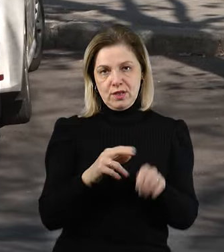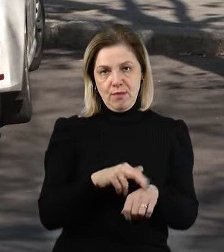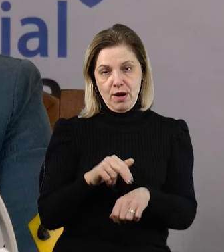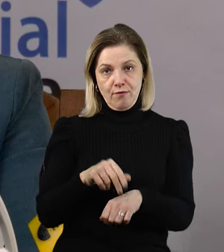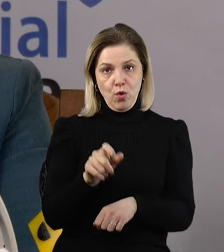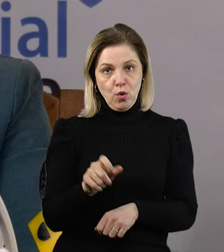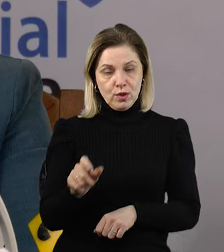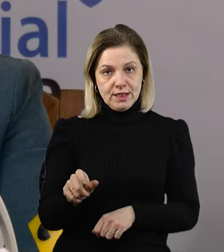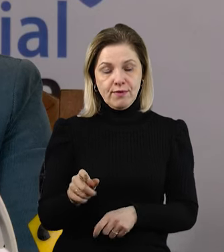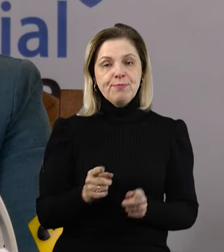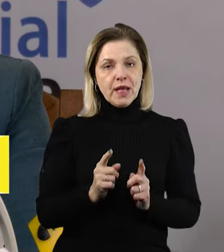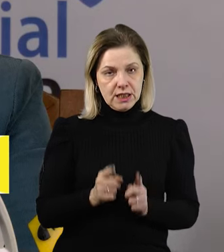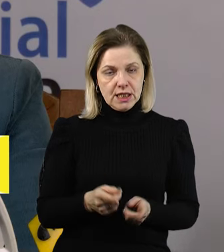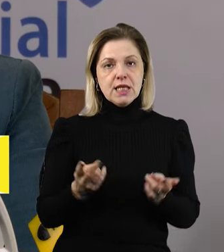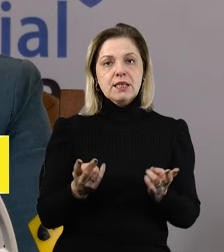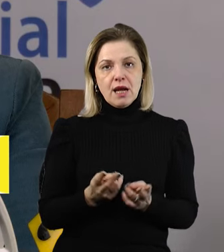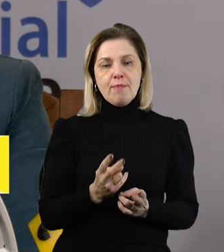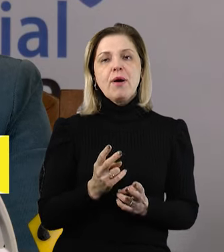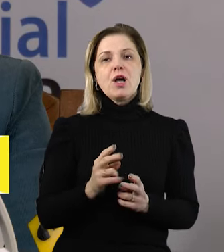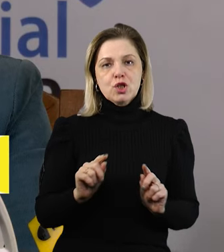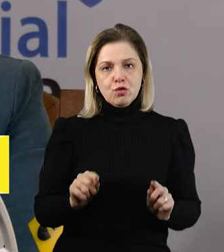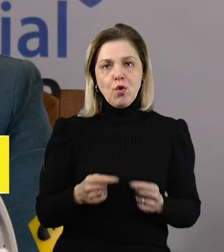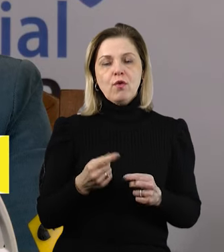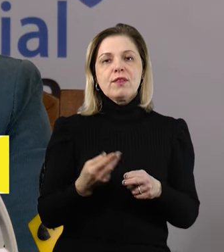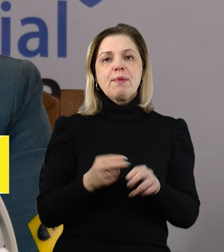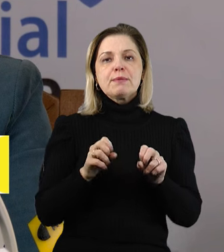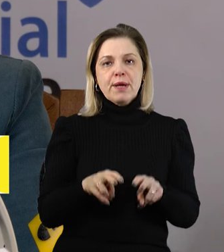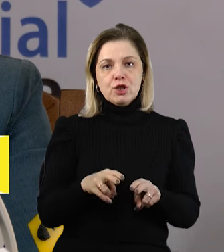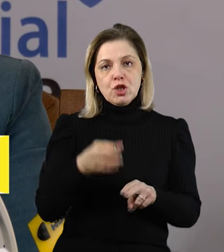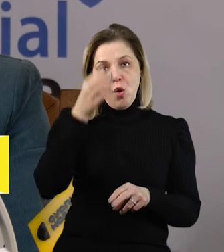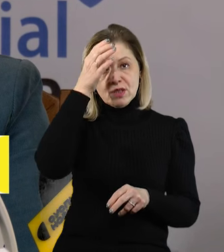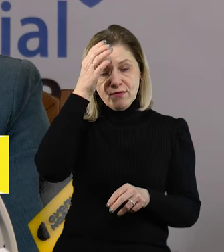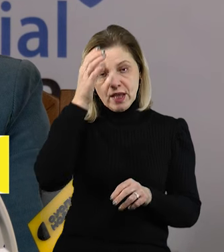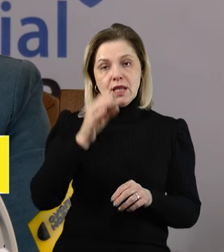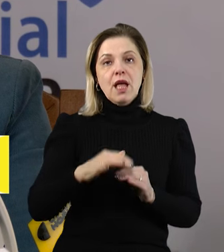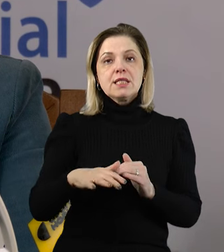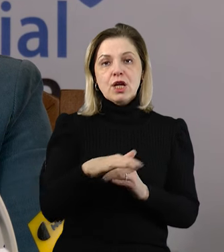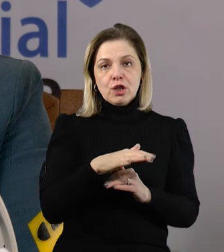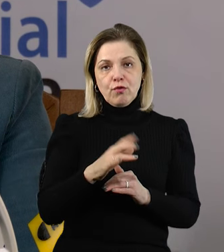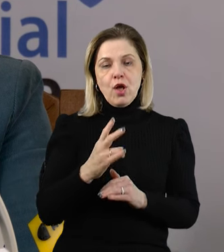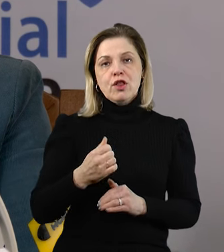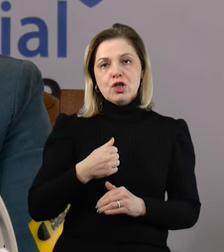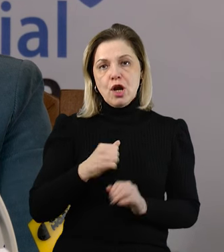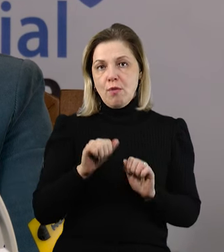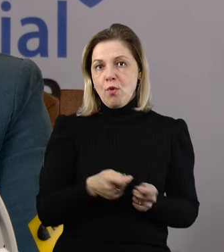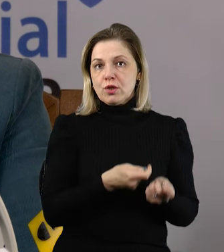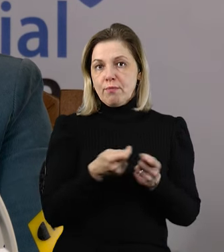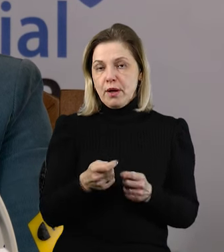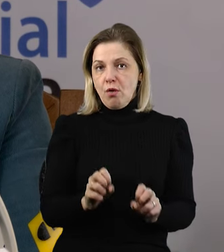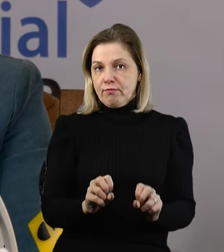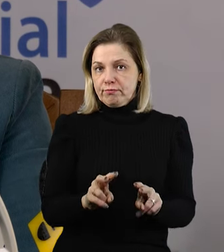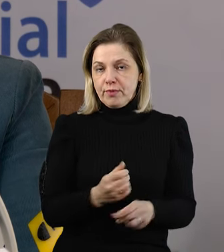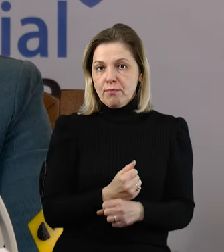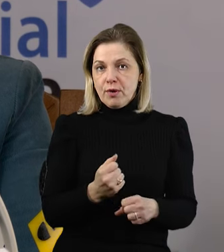правоохоронців. Дійсно, треба створювати безпечне освітнє середовище, і, на жаль, можуть бути принесені